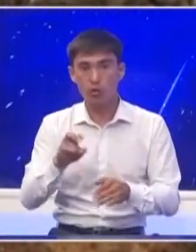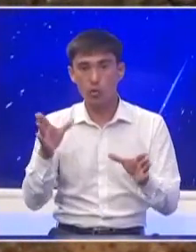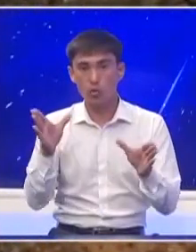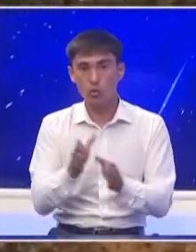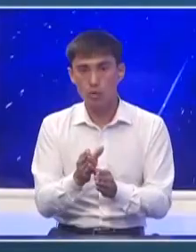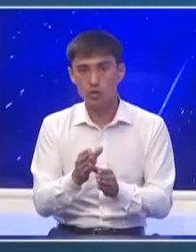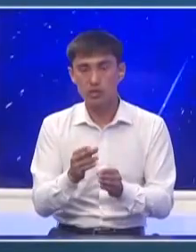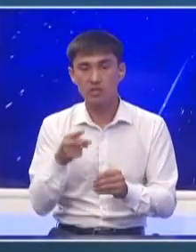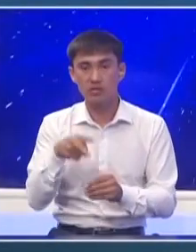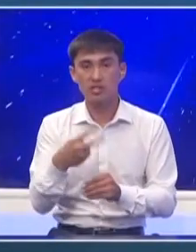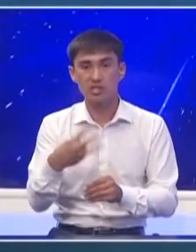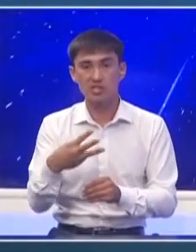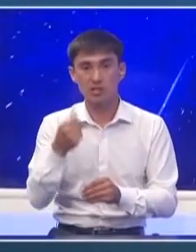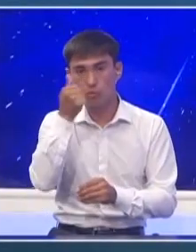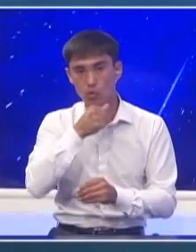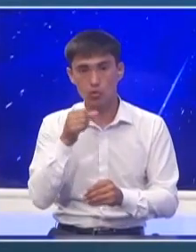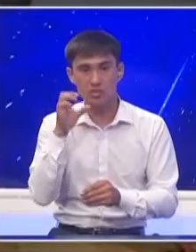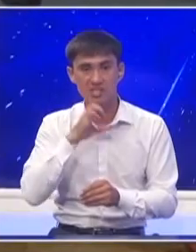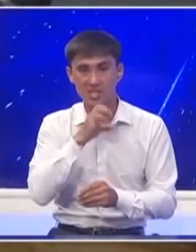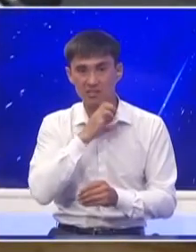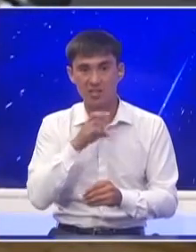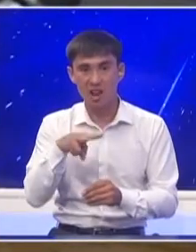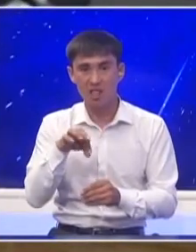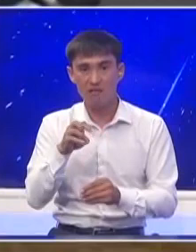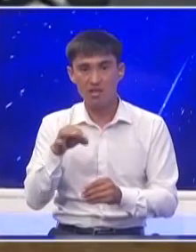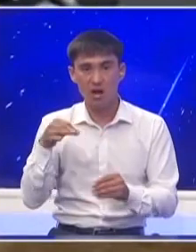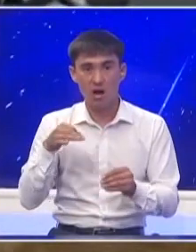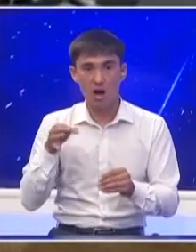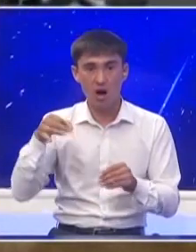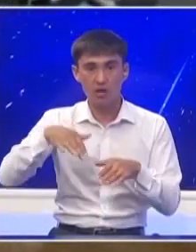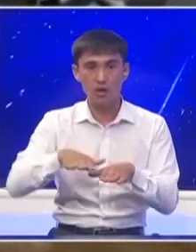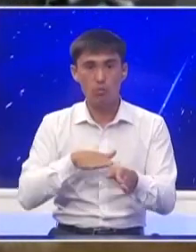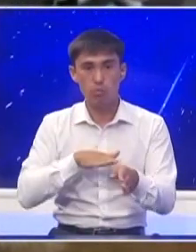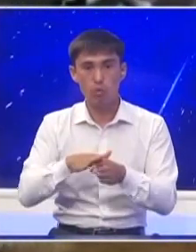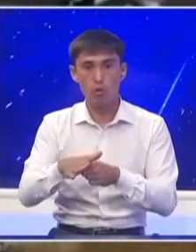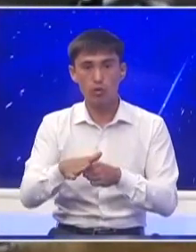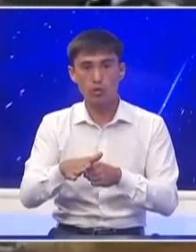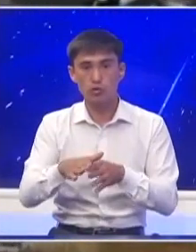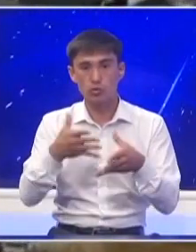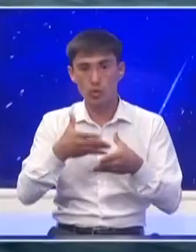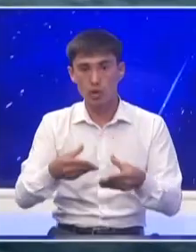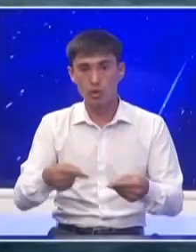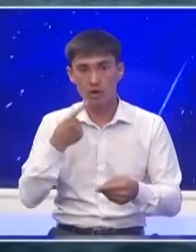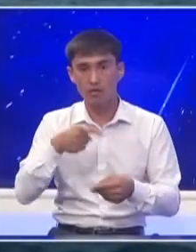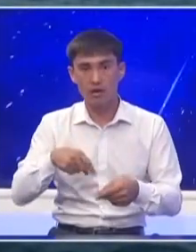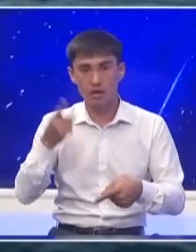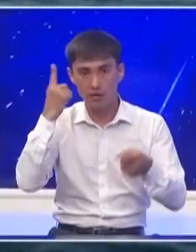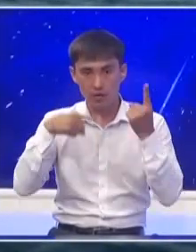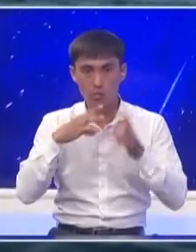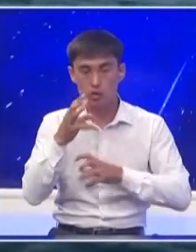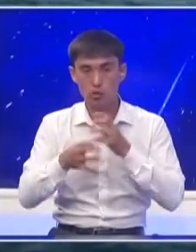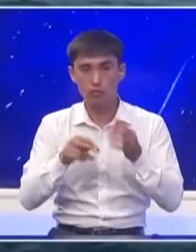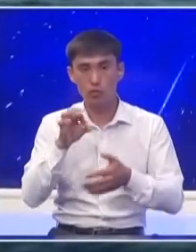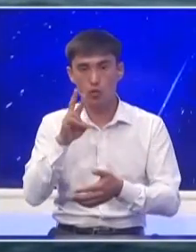уменьшилась. К 2030 году Северный Ледовитый океан может полностью освободиться от льда летом, прогнозируют авторы международного